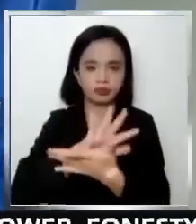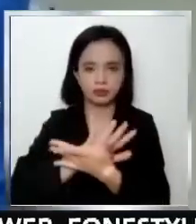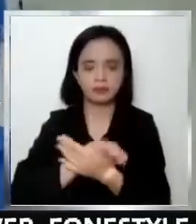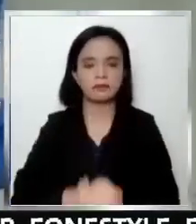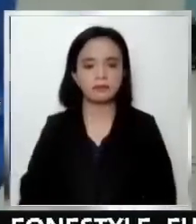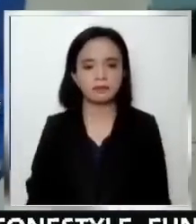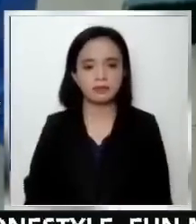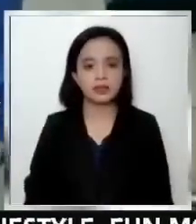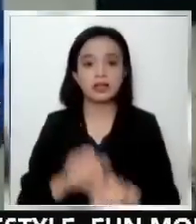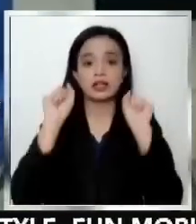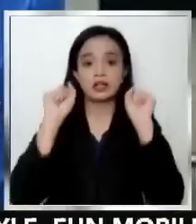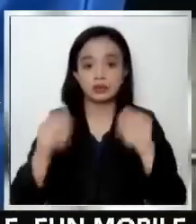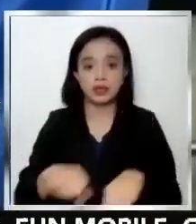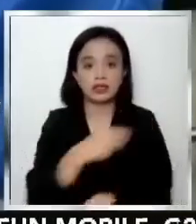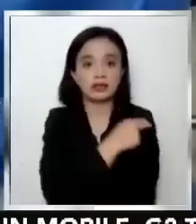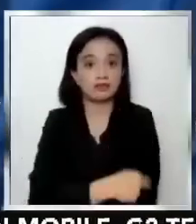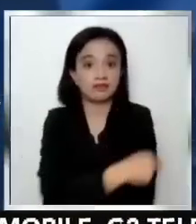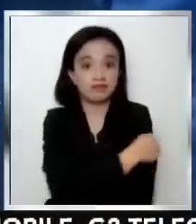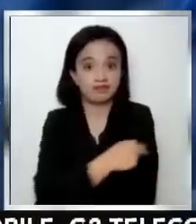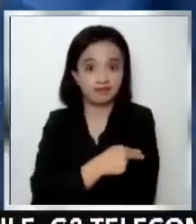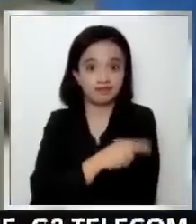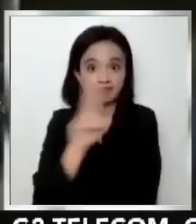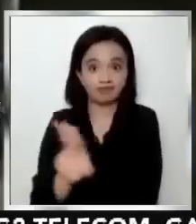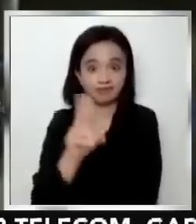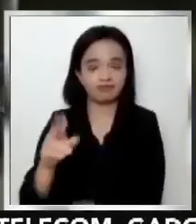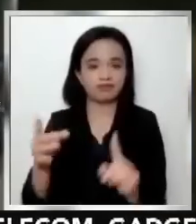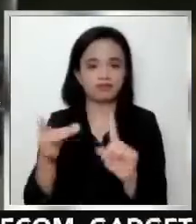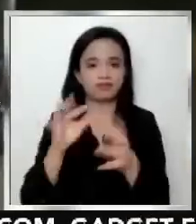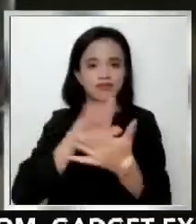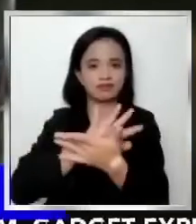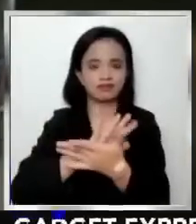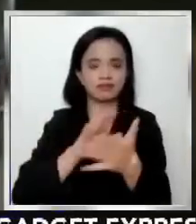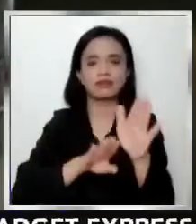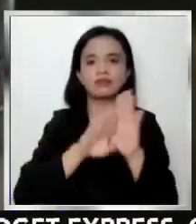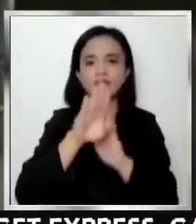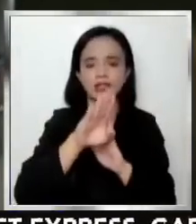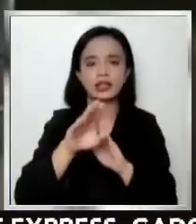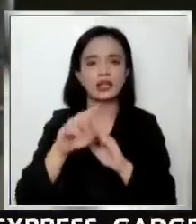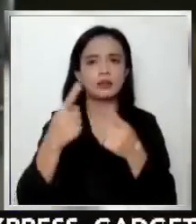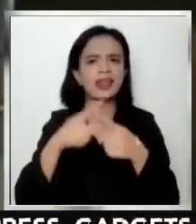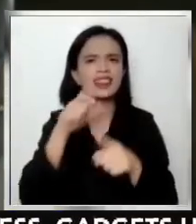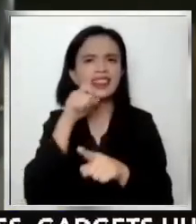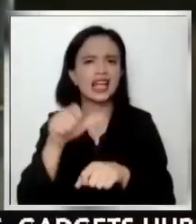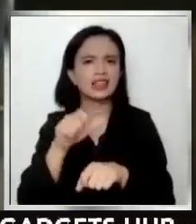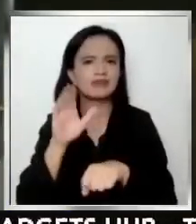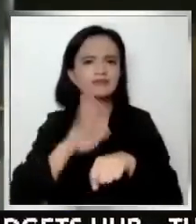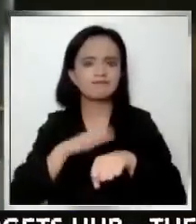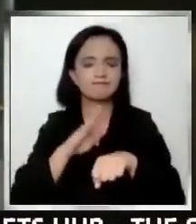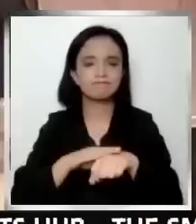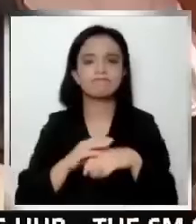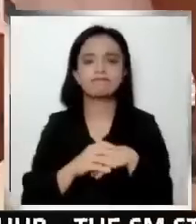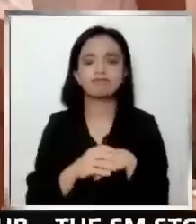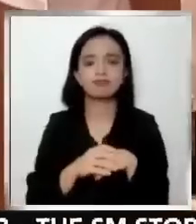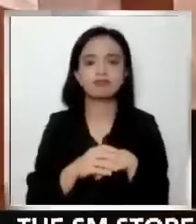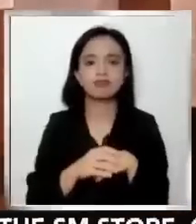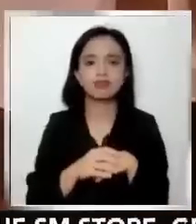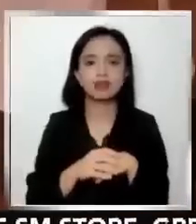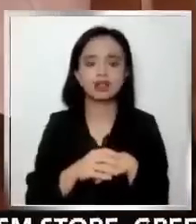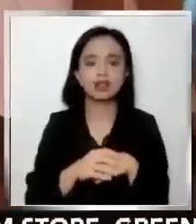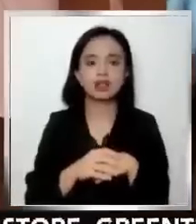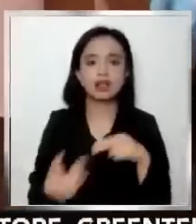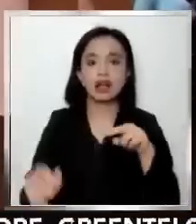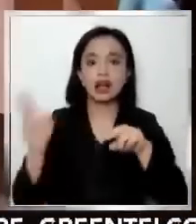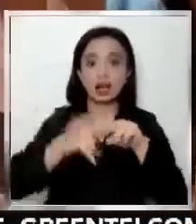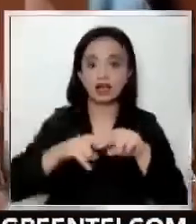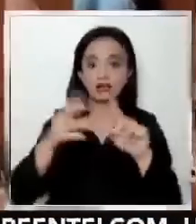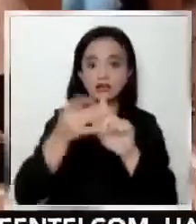ang hospitalization rate, bagamat hindi naman nakakaalarma. Bukod sa Metro Manila, ayon sa Okta Research, tumaas ang positivity rate sa Cavite,